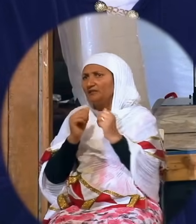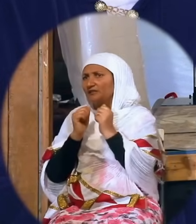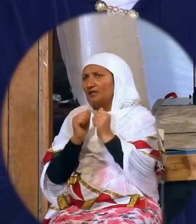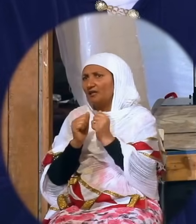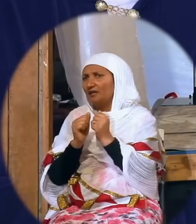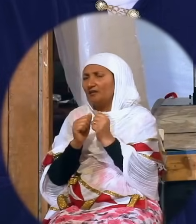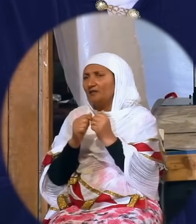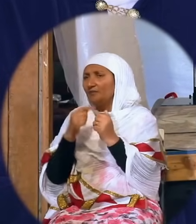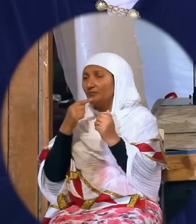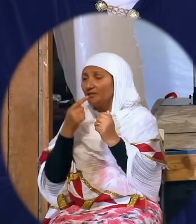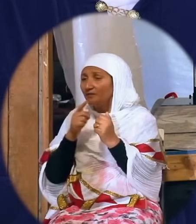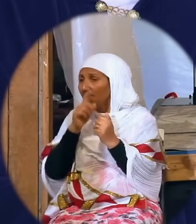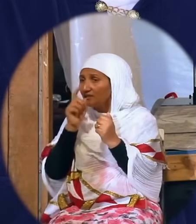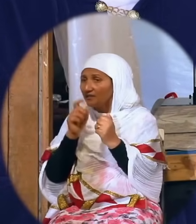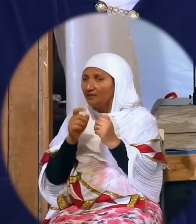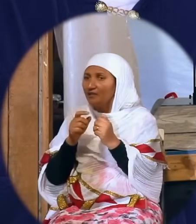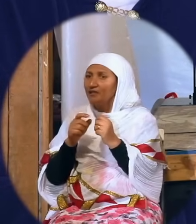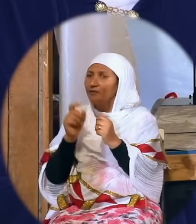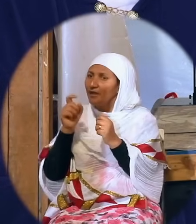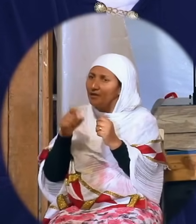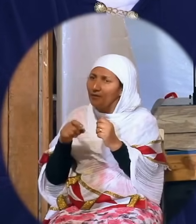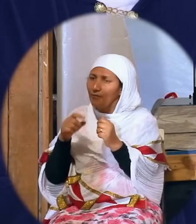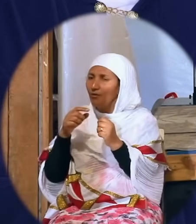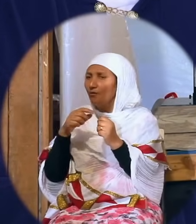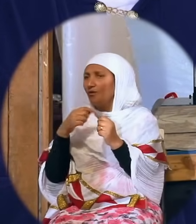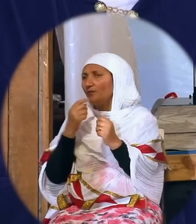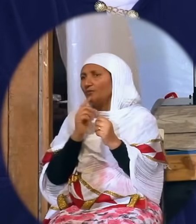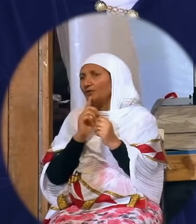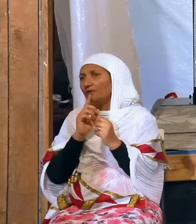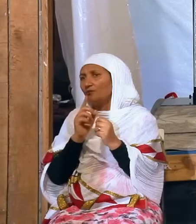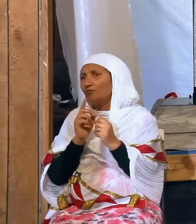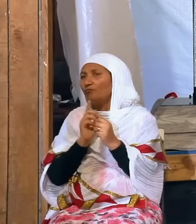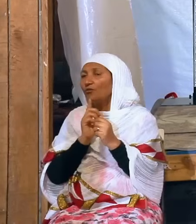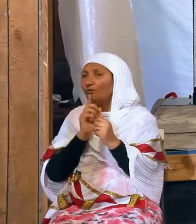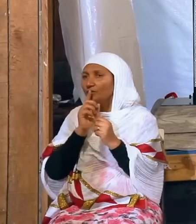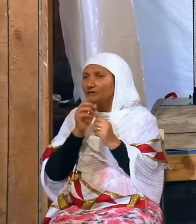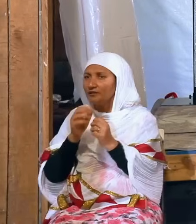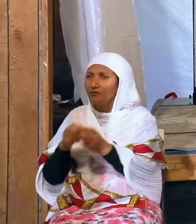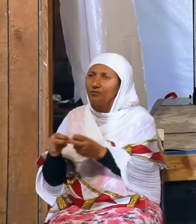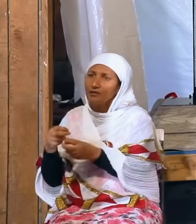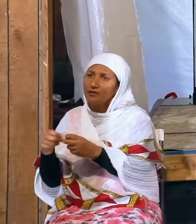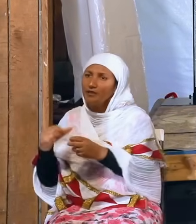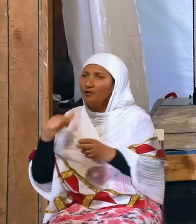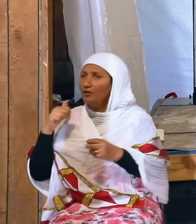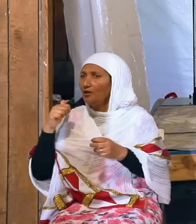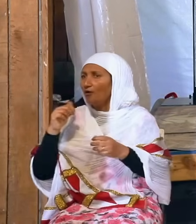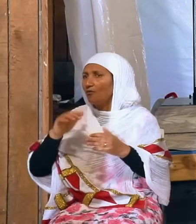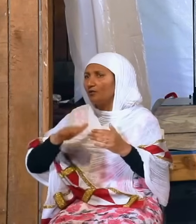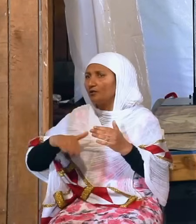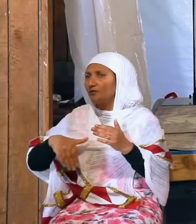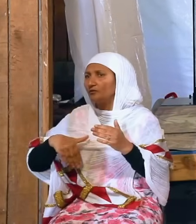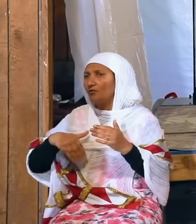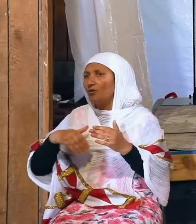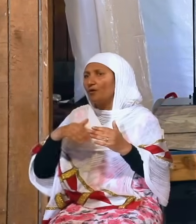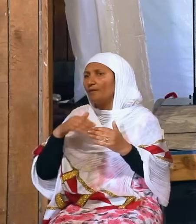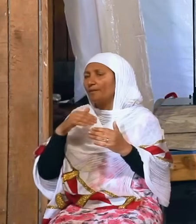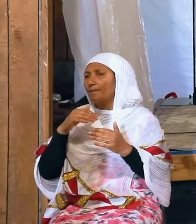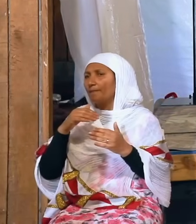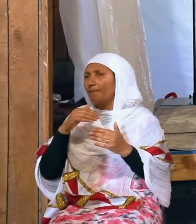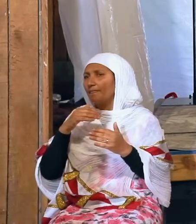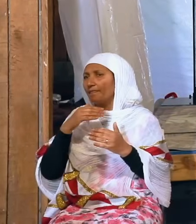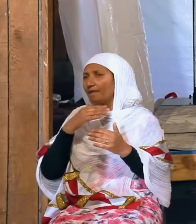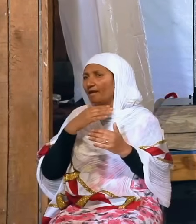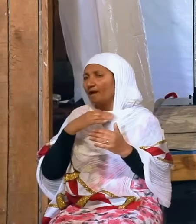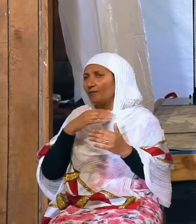የማይጠየቀው? ተዘጋጅቶ ደግሞ መልስ መሰጠት አለበት፣ እውነተኛው መንገድ ማለት ነው። ሌላው ቀርቶ አንድ የአማርኛ ዌብሳይት ዴቨሎፕ አድርጎ